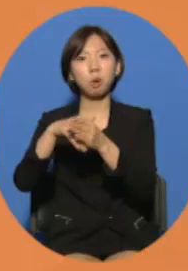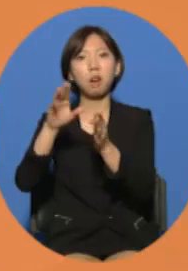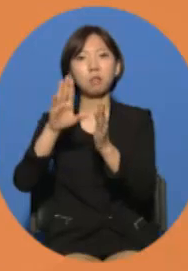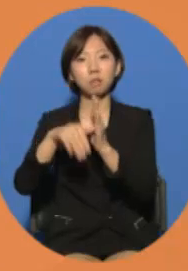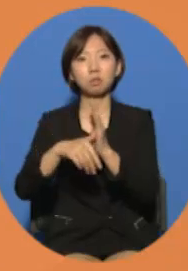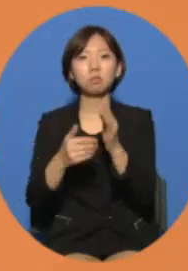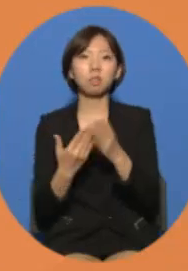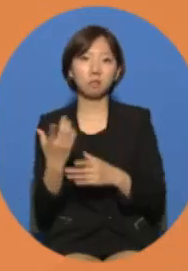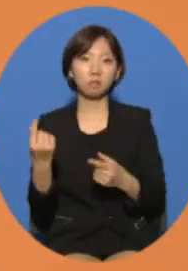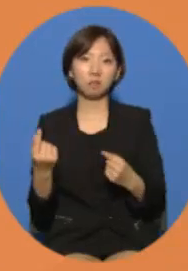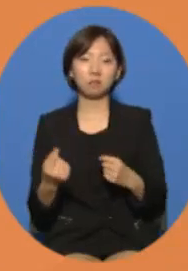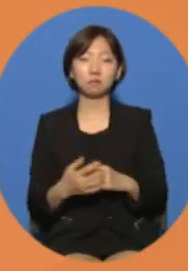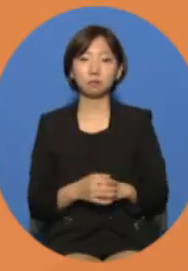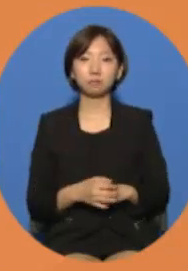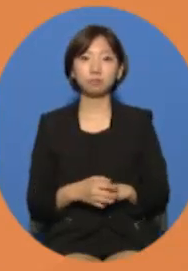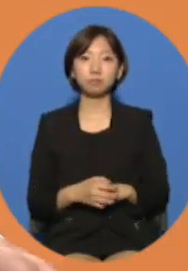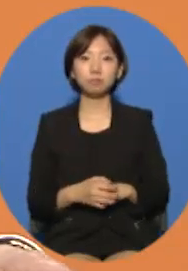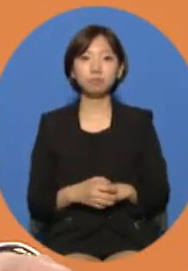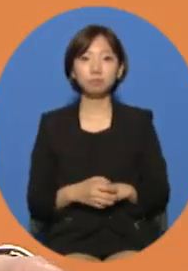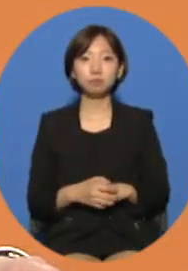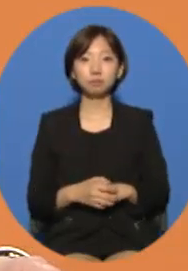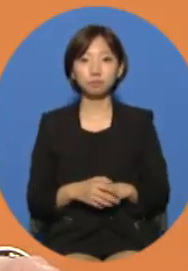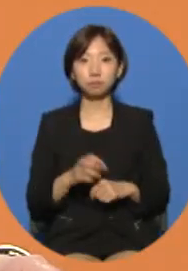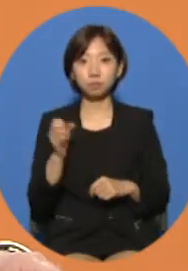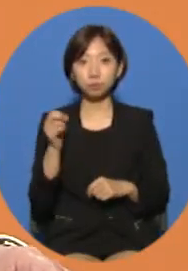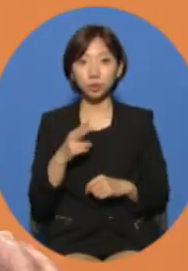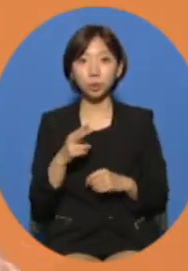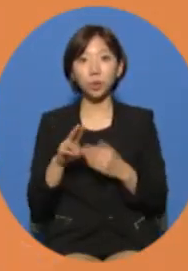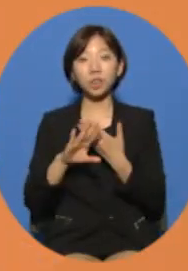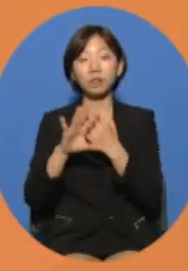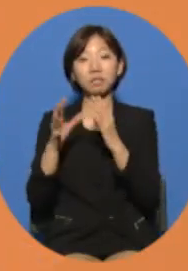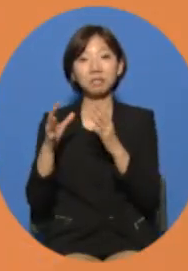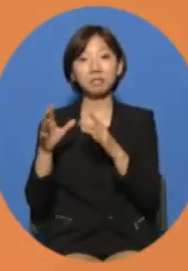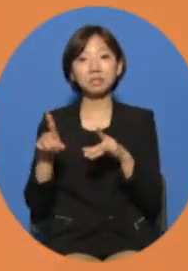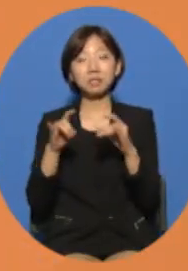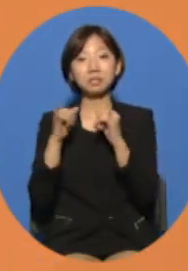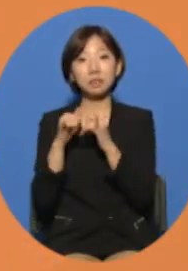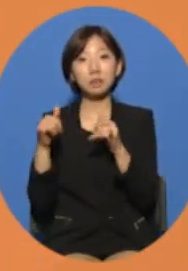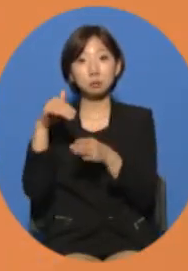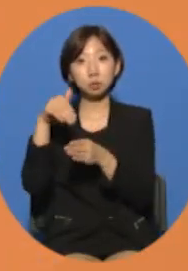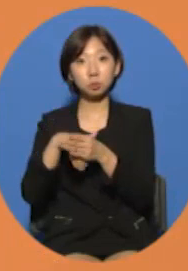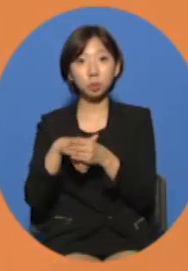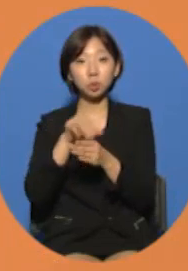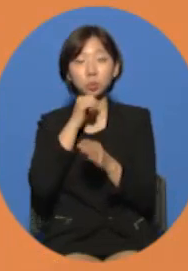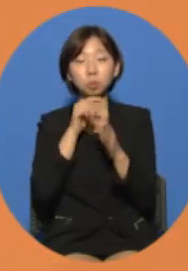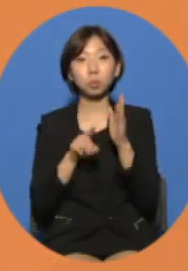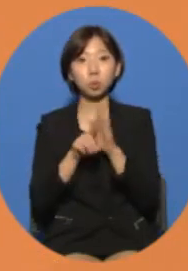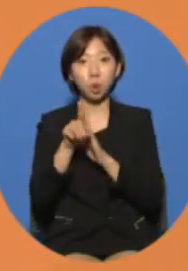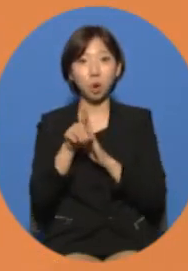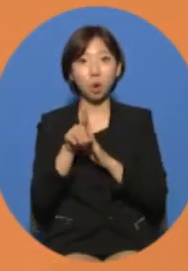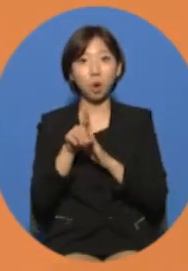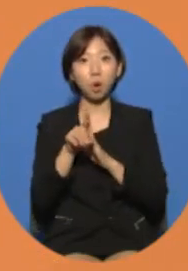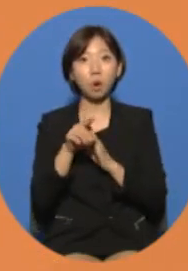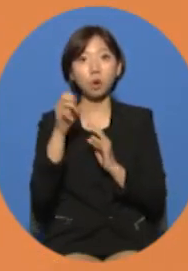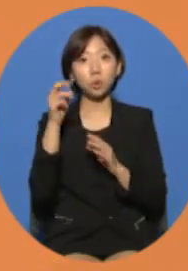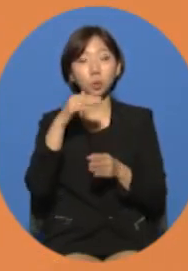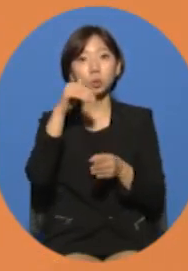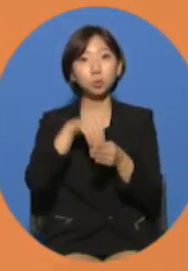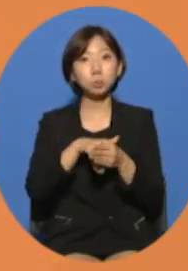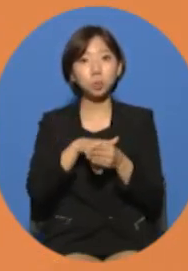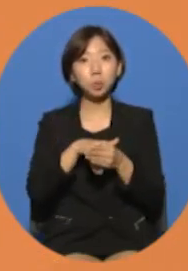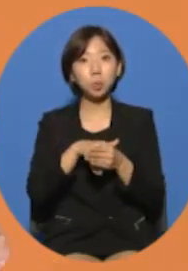예, 많이 투표율이 높아졌고 네. 그리고 제외 투표율도 그렇고 근데 이렇게 투표자 수가 많이 네. 증가할 수